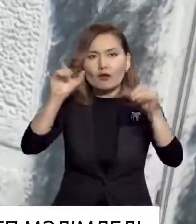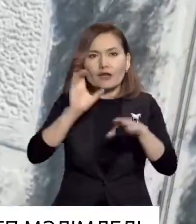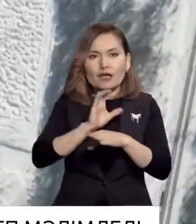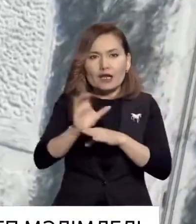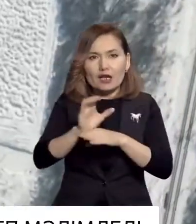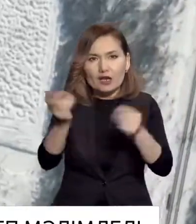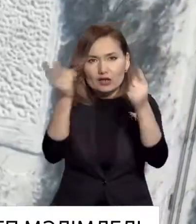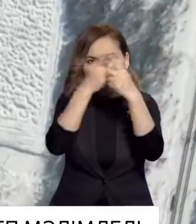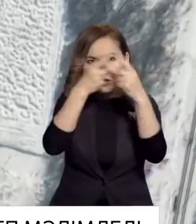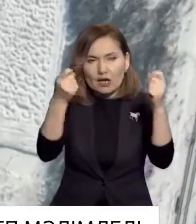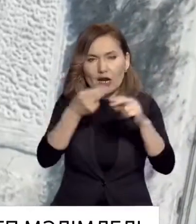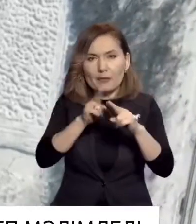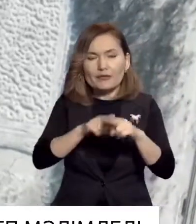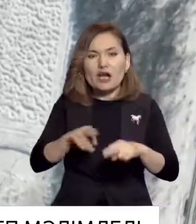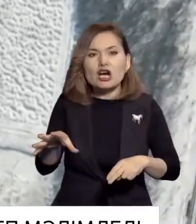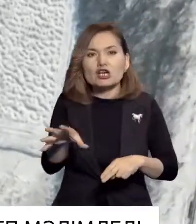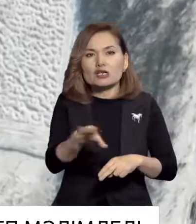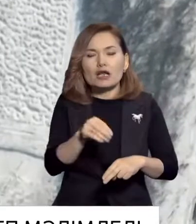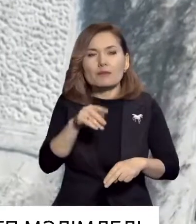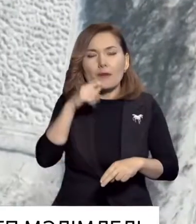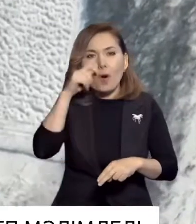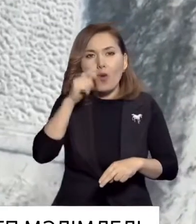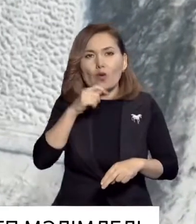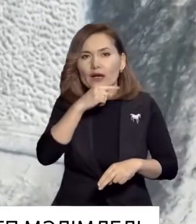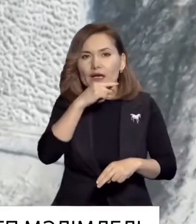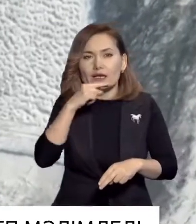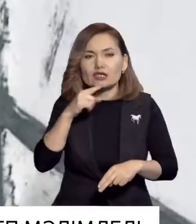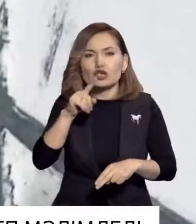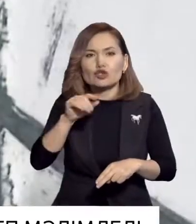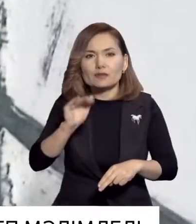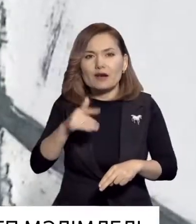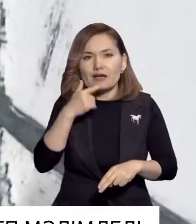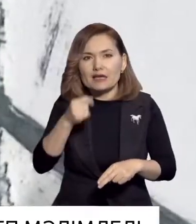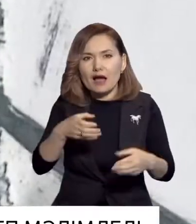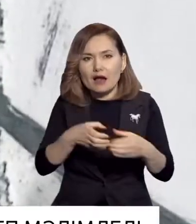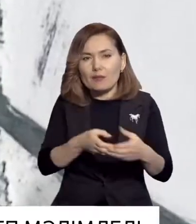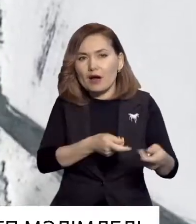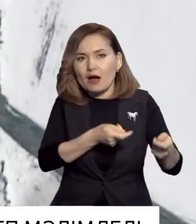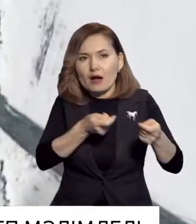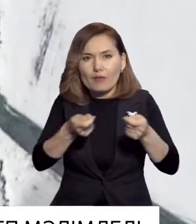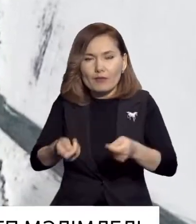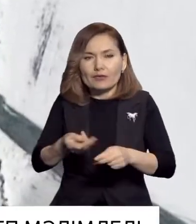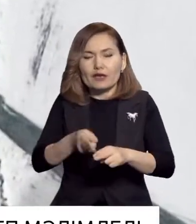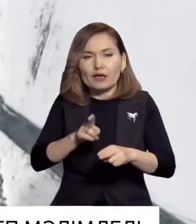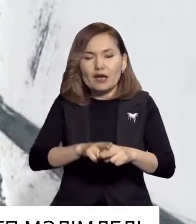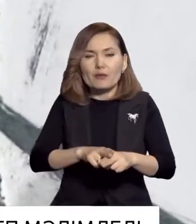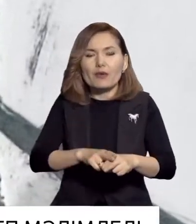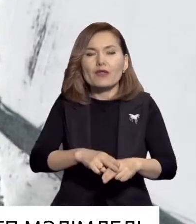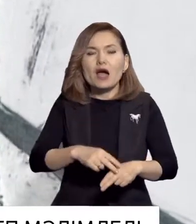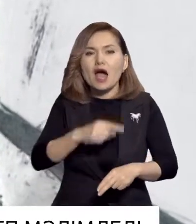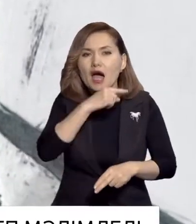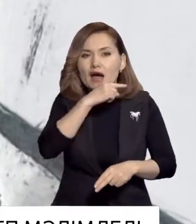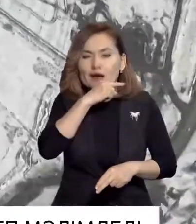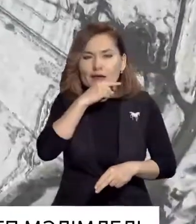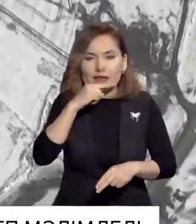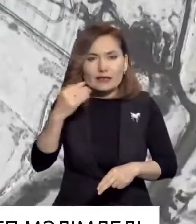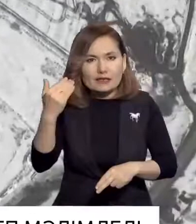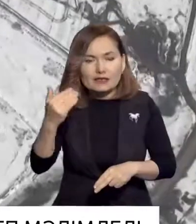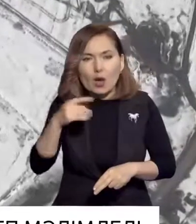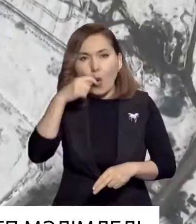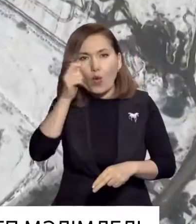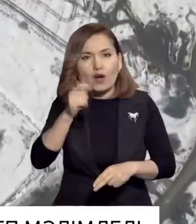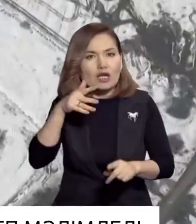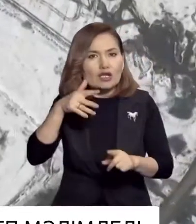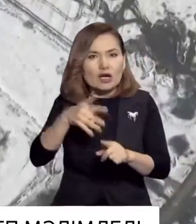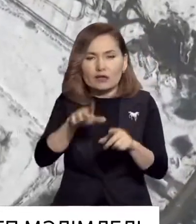жариялады. Жалпы Украина маңында Ресейдің 190 мыңдай сарбазы шоғырланған. Мәскеу шабуыл жасау ниетін үнемі жоққа шығарып келеді.